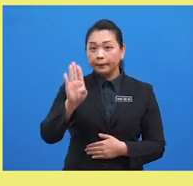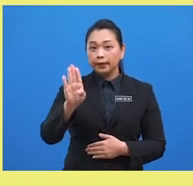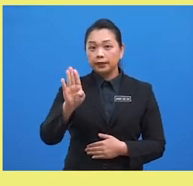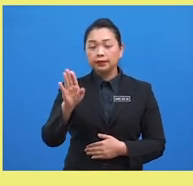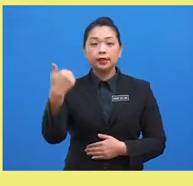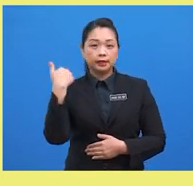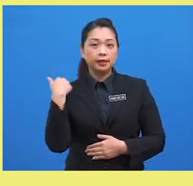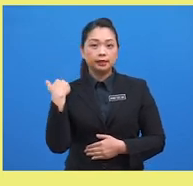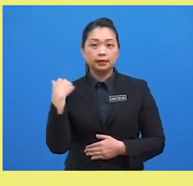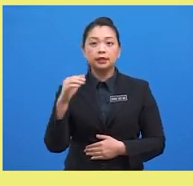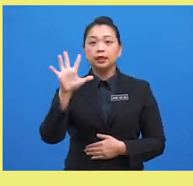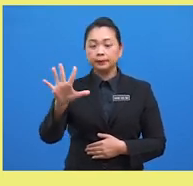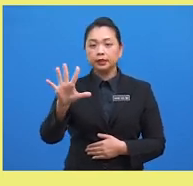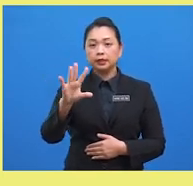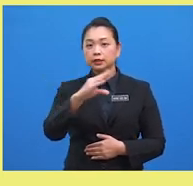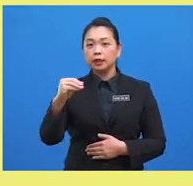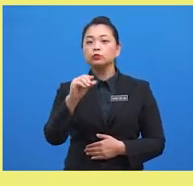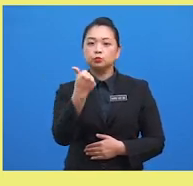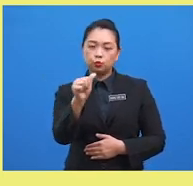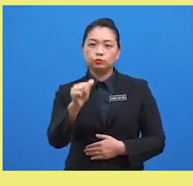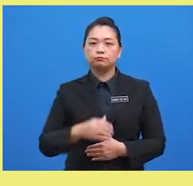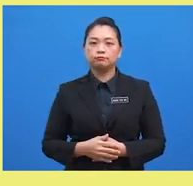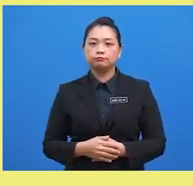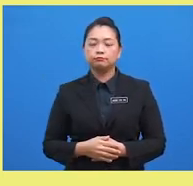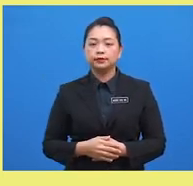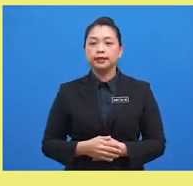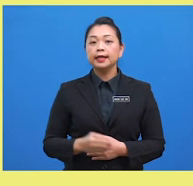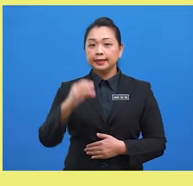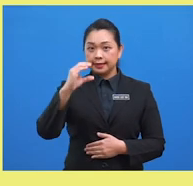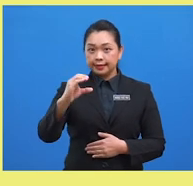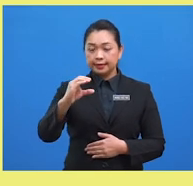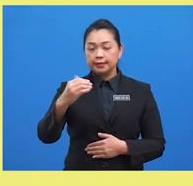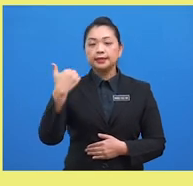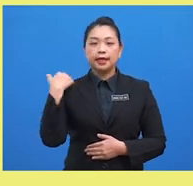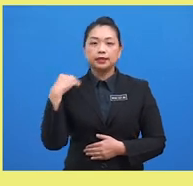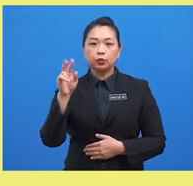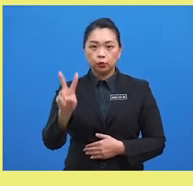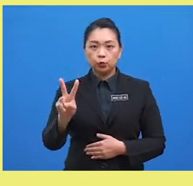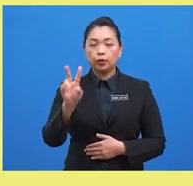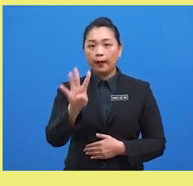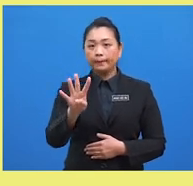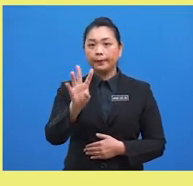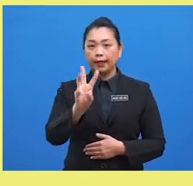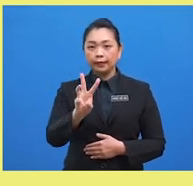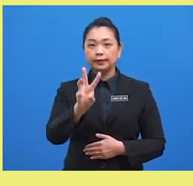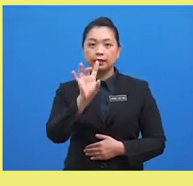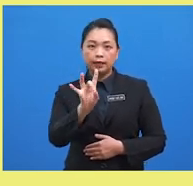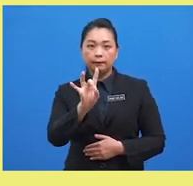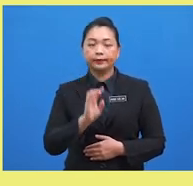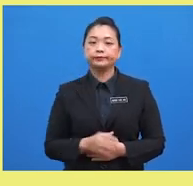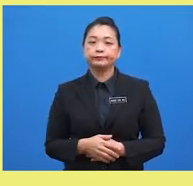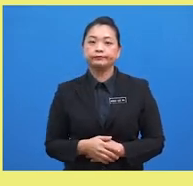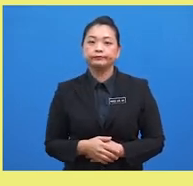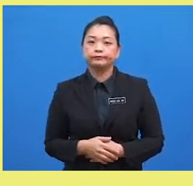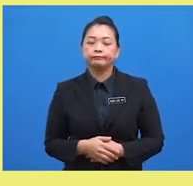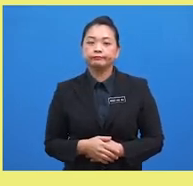B mengandungi unsur 5 dan 10. Dan set C mengandungi unsur 2, 4, 6,